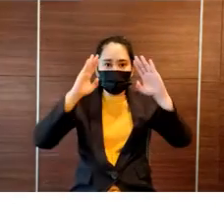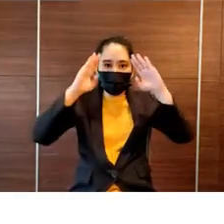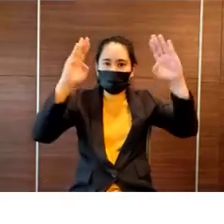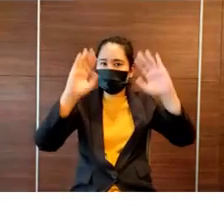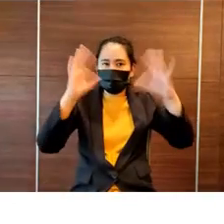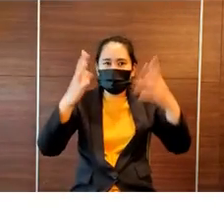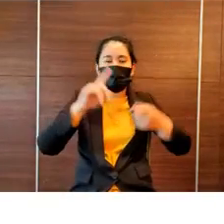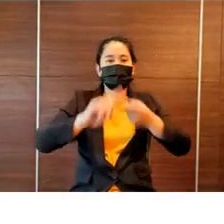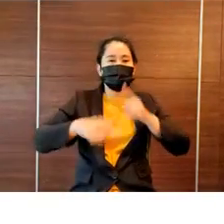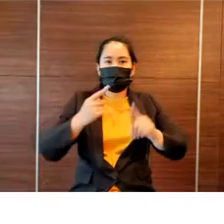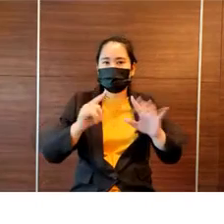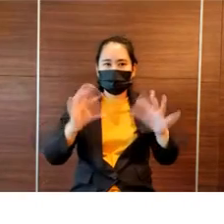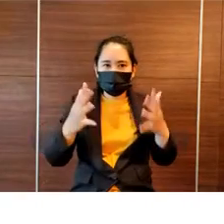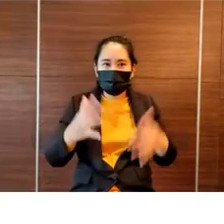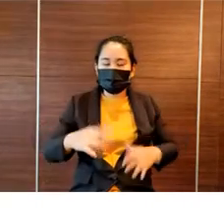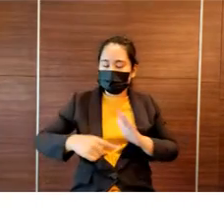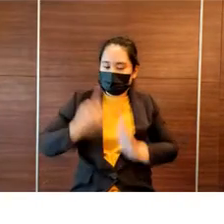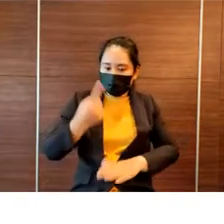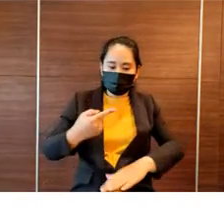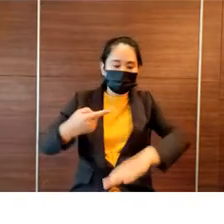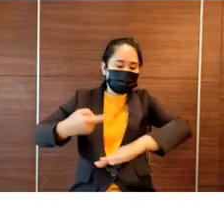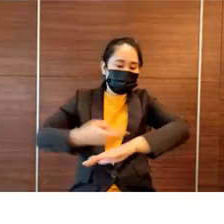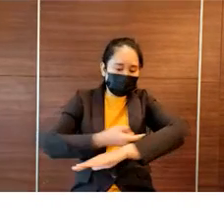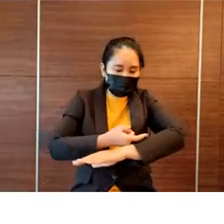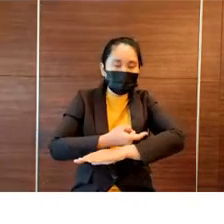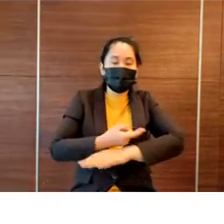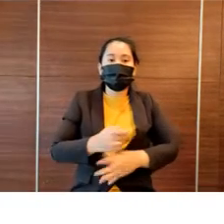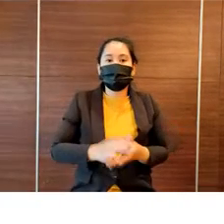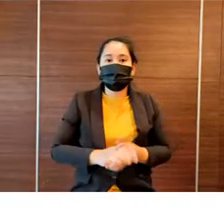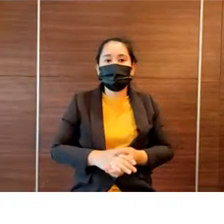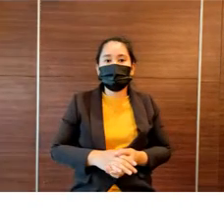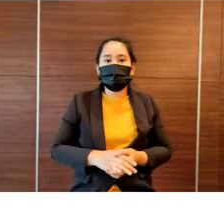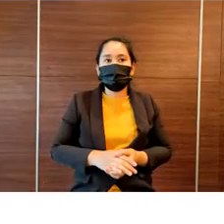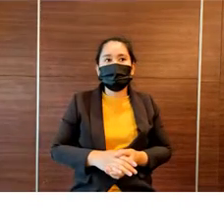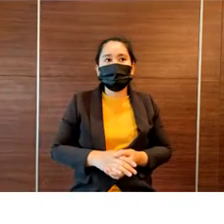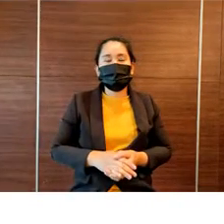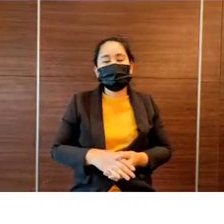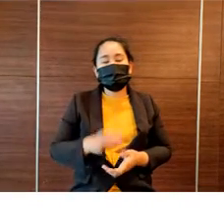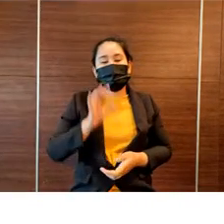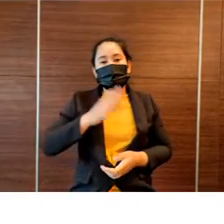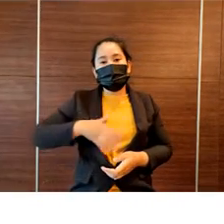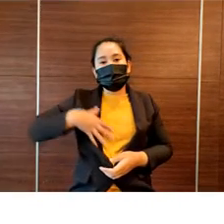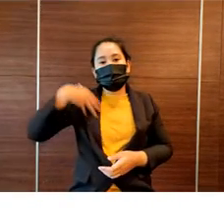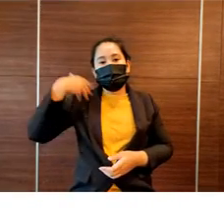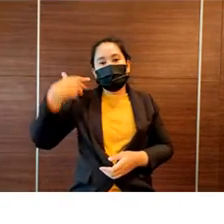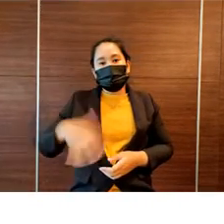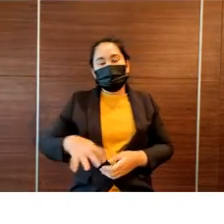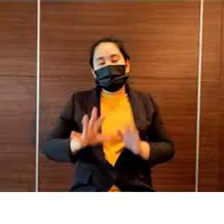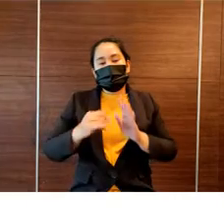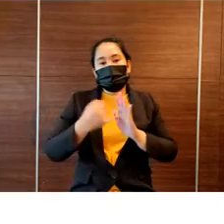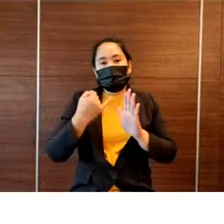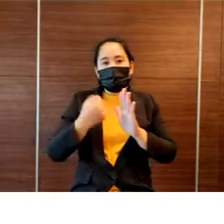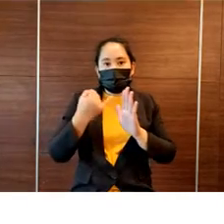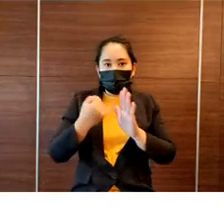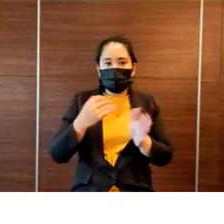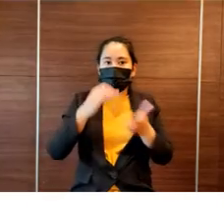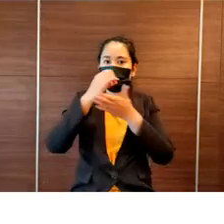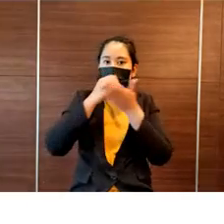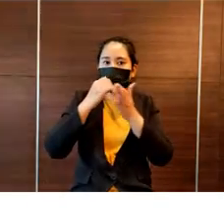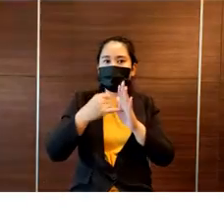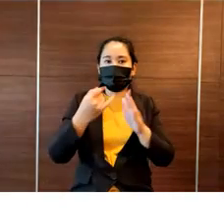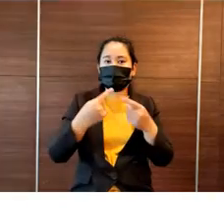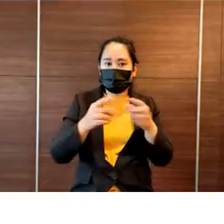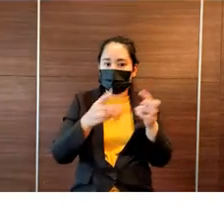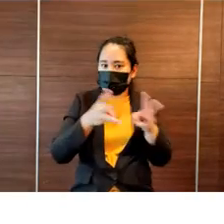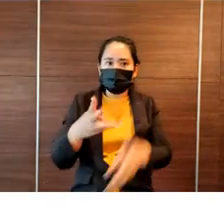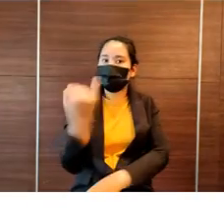ณ์ไม่มีเพื่อนเลยวันรุ่งขึ้นทำได้เลยง่ายมากมันก็เลยรู้สึกว่าอุ๊ยตายมันเดินเข้ามาง่ายขนาดนี้แต่เป็นวิธีการที่ไม่ดีนะ